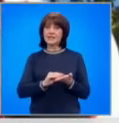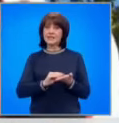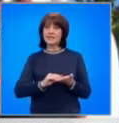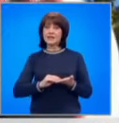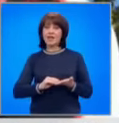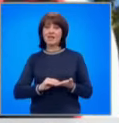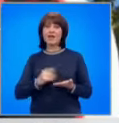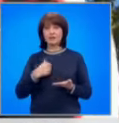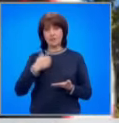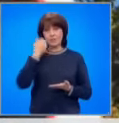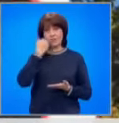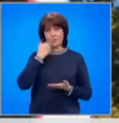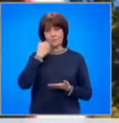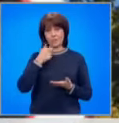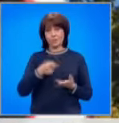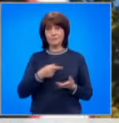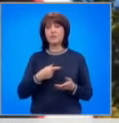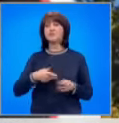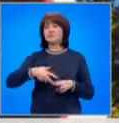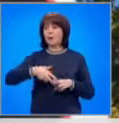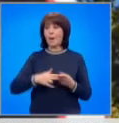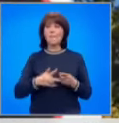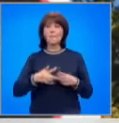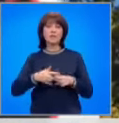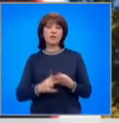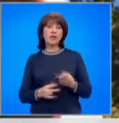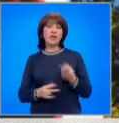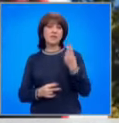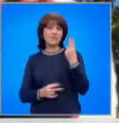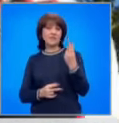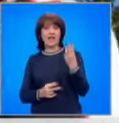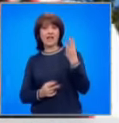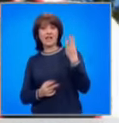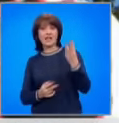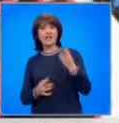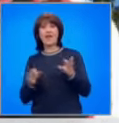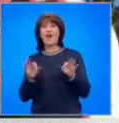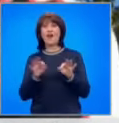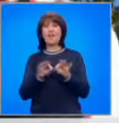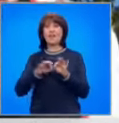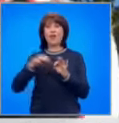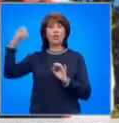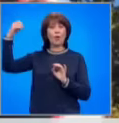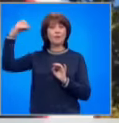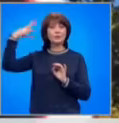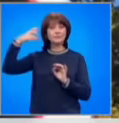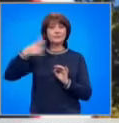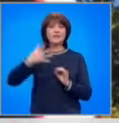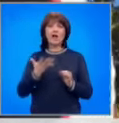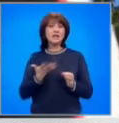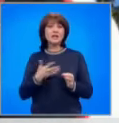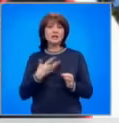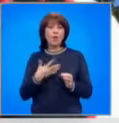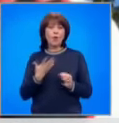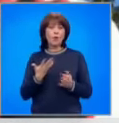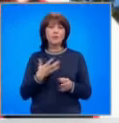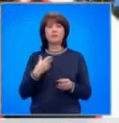това нещо. Идват, монтират ти 2 или 3 фотоволтаика в зависимост от мощността, която искаш. Слагат ти